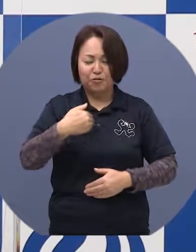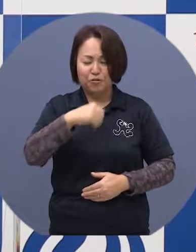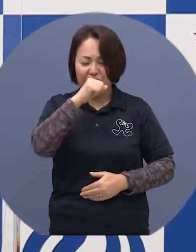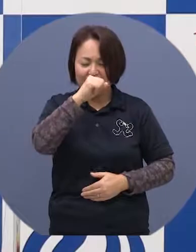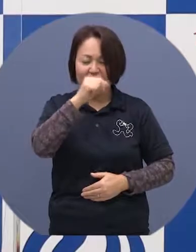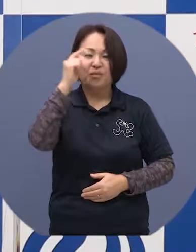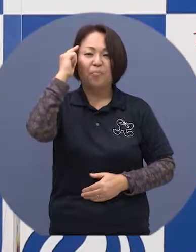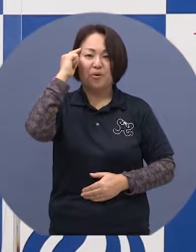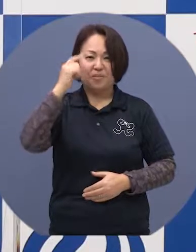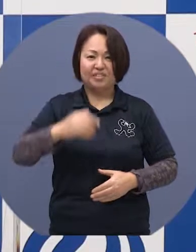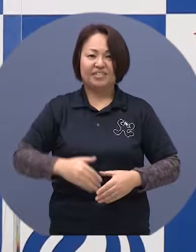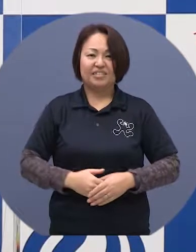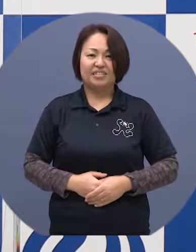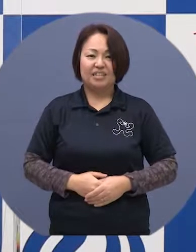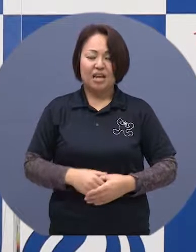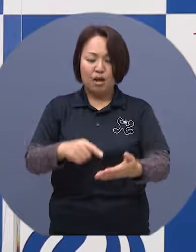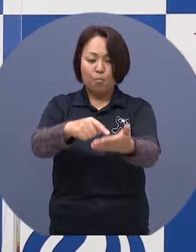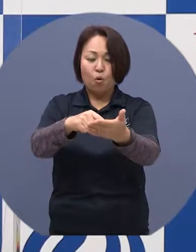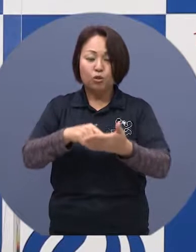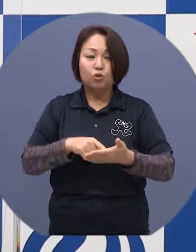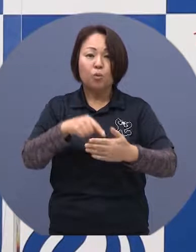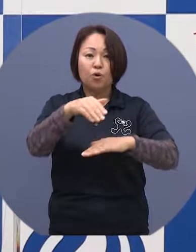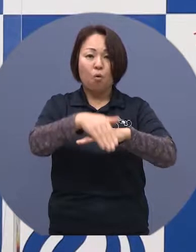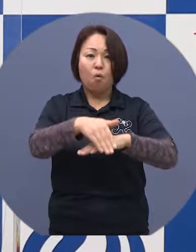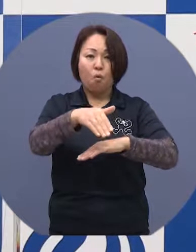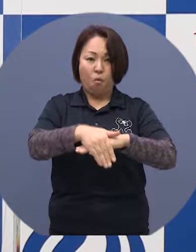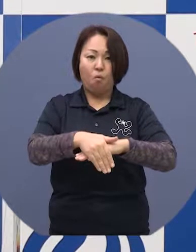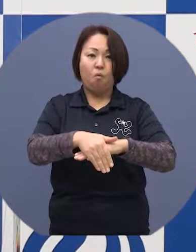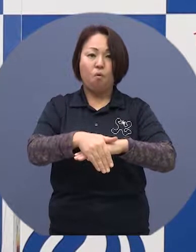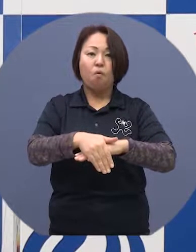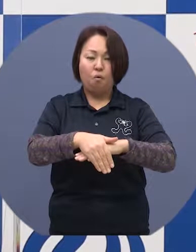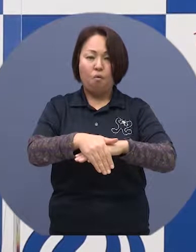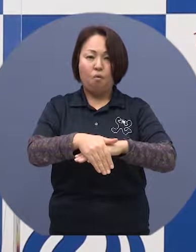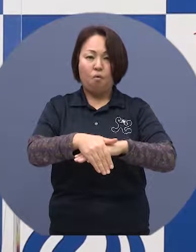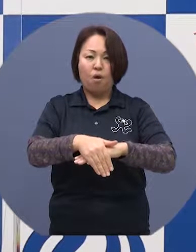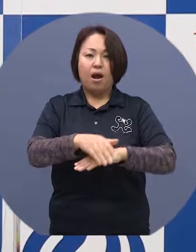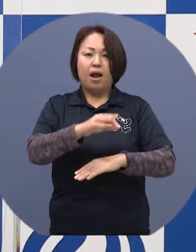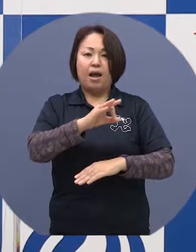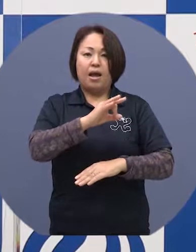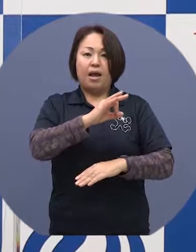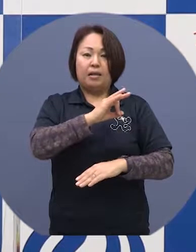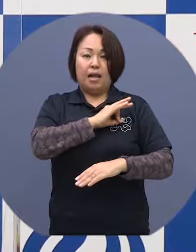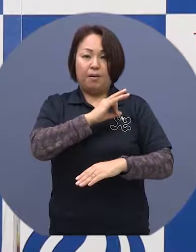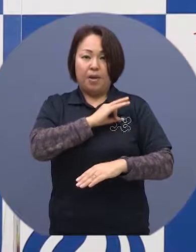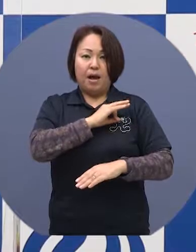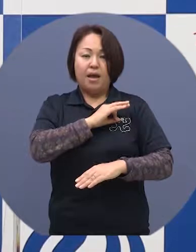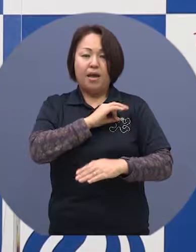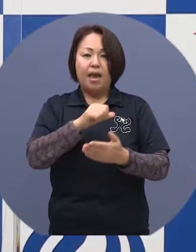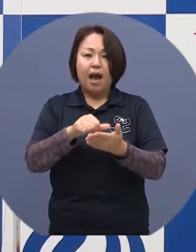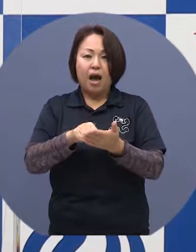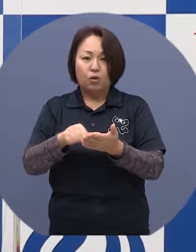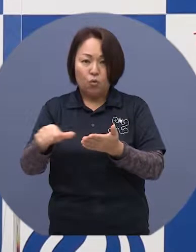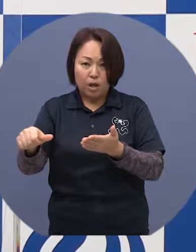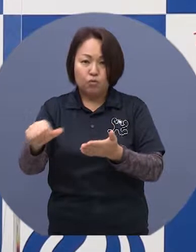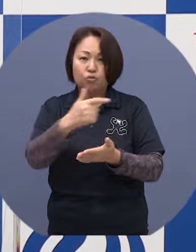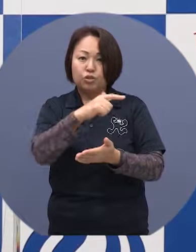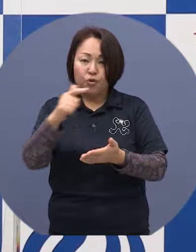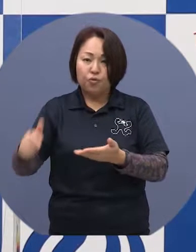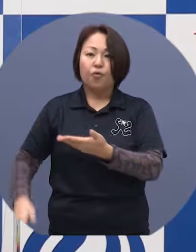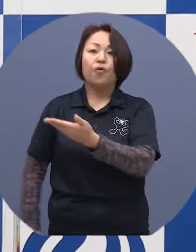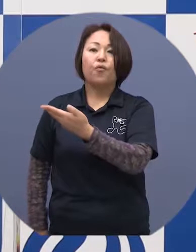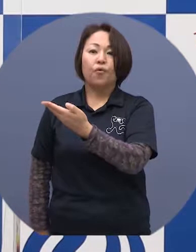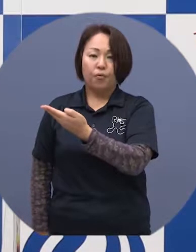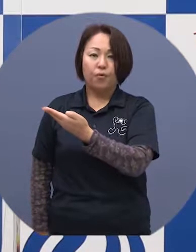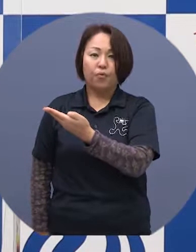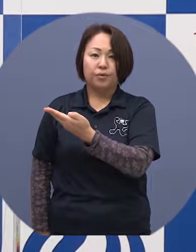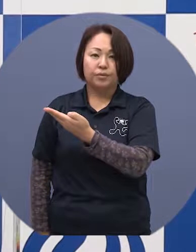ます申込方法につきましては氏名性別年齢住所電話番号メールアドレスアタ製に